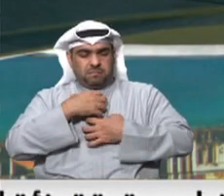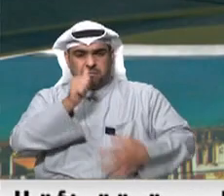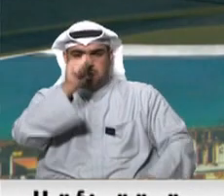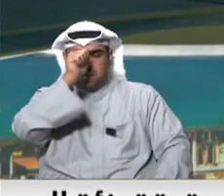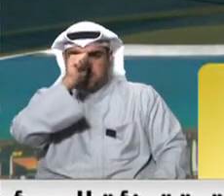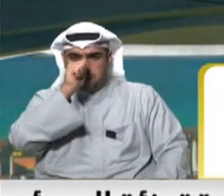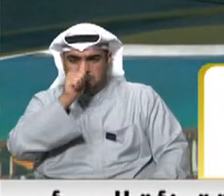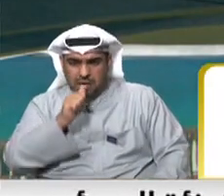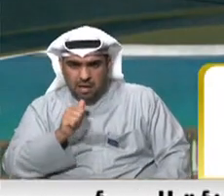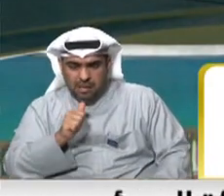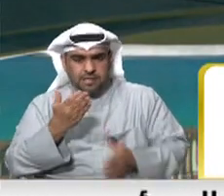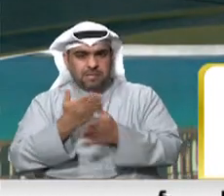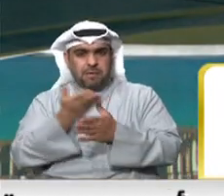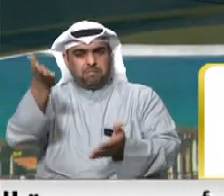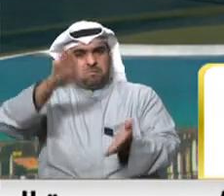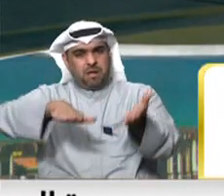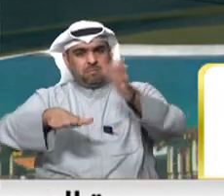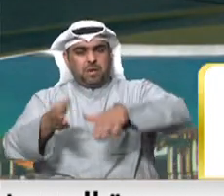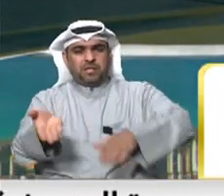واعتداءاته بالضفة.